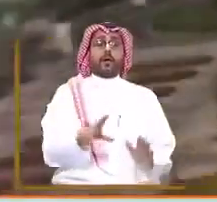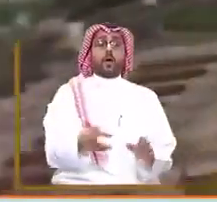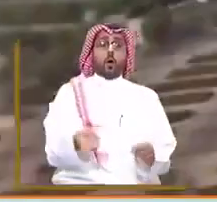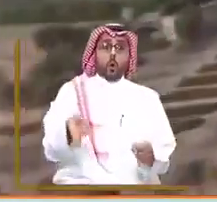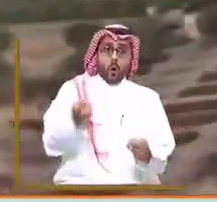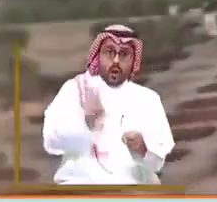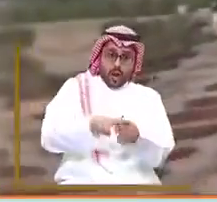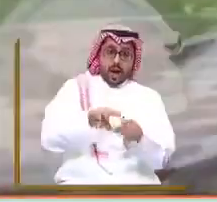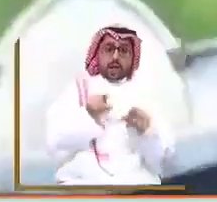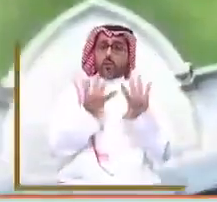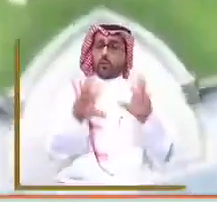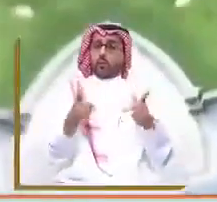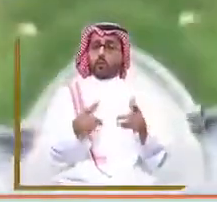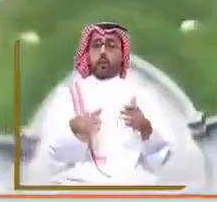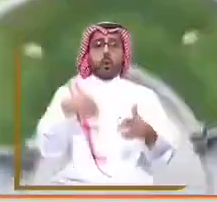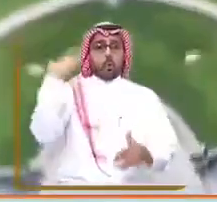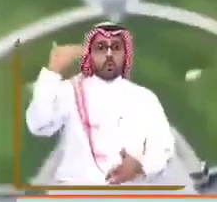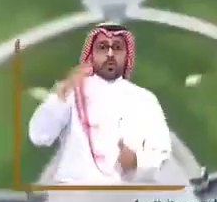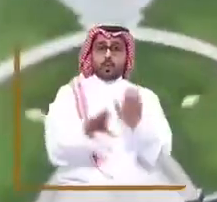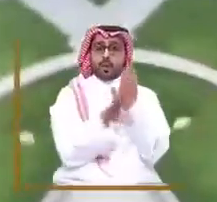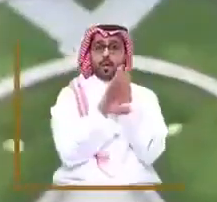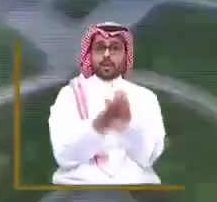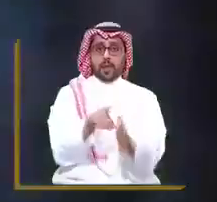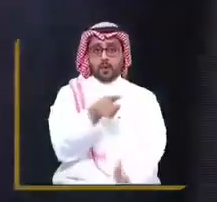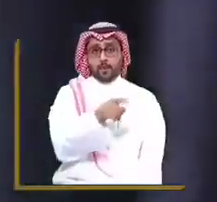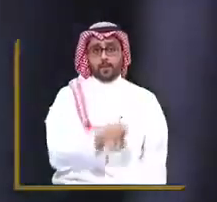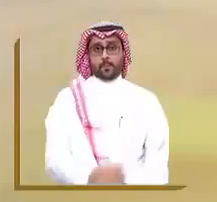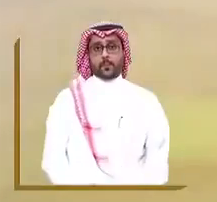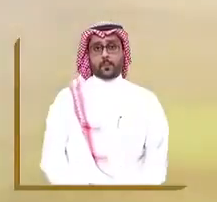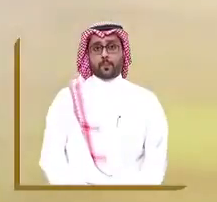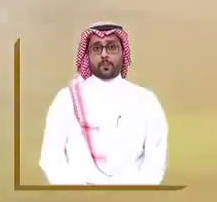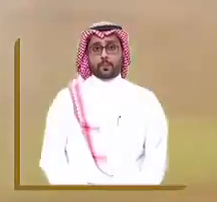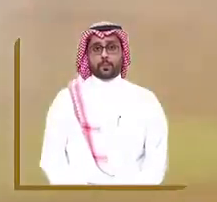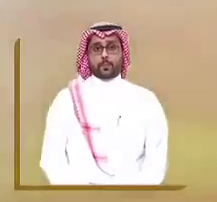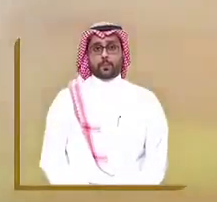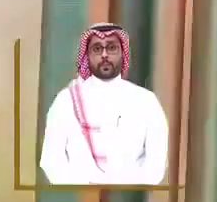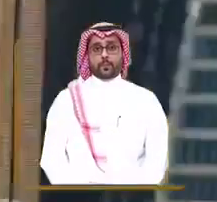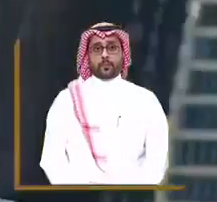واستعادة النظام البيئي ومستقبل التمويل.